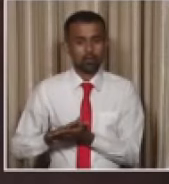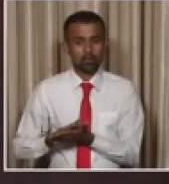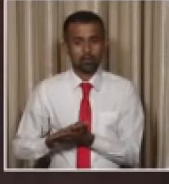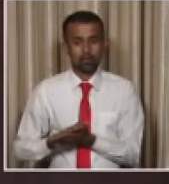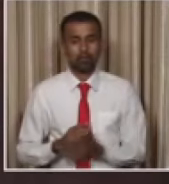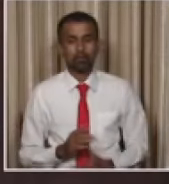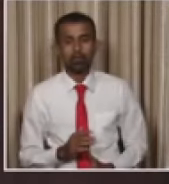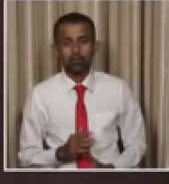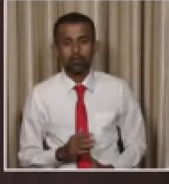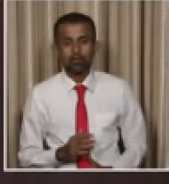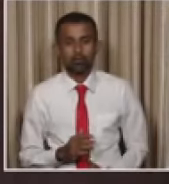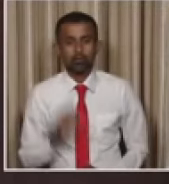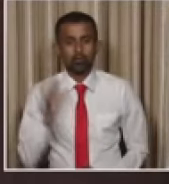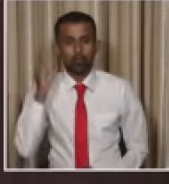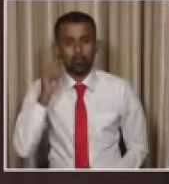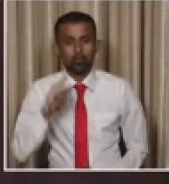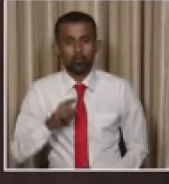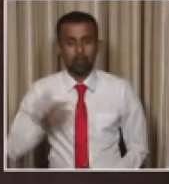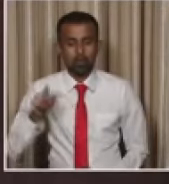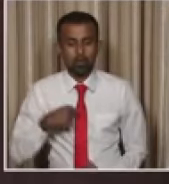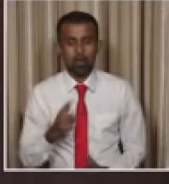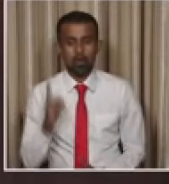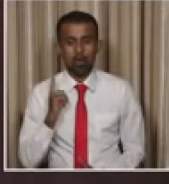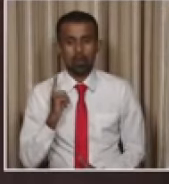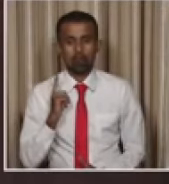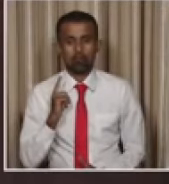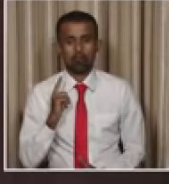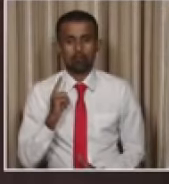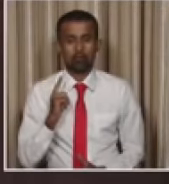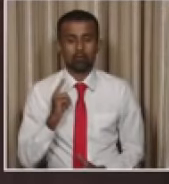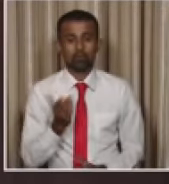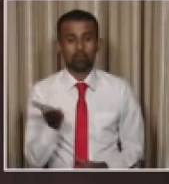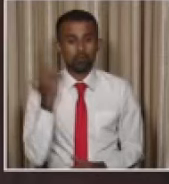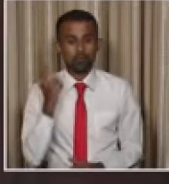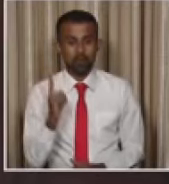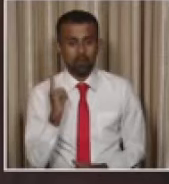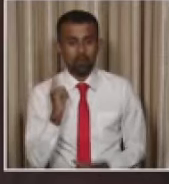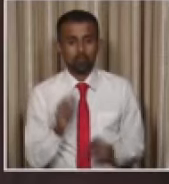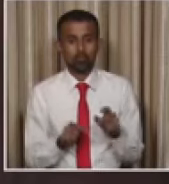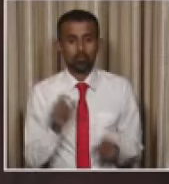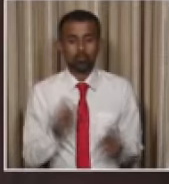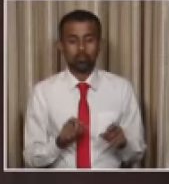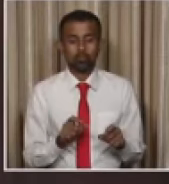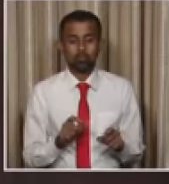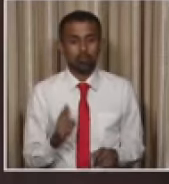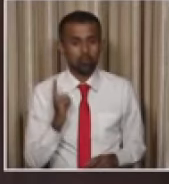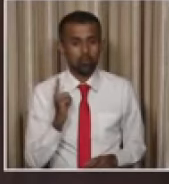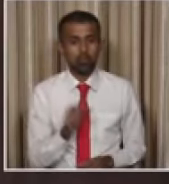ගියාම රුසියාවට අපේ හමුදාවේ හිටපු විරෝධාර බටයෝ විරෝධාර